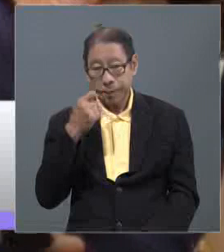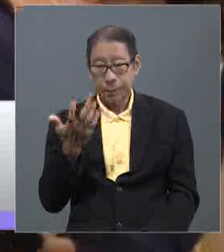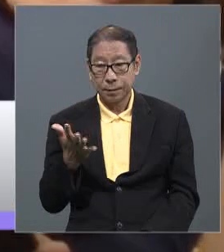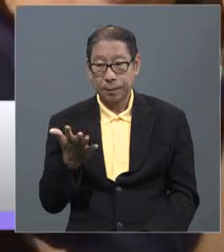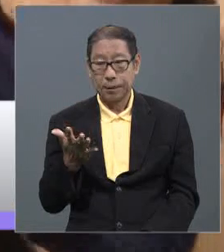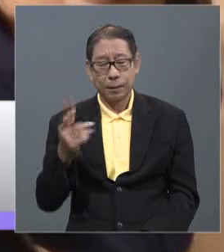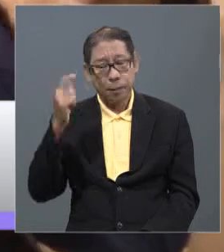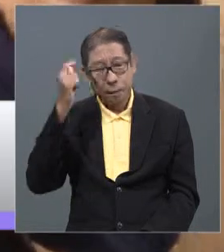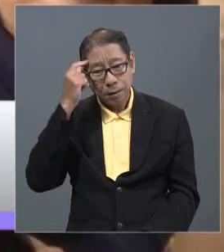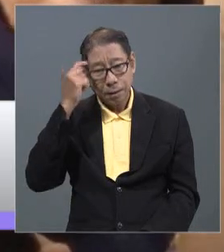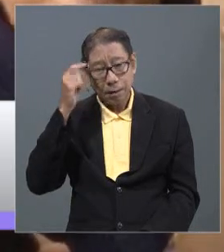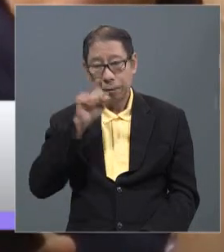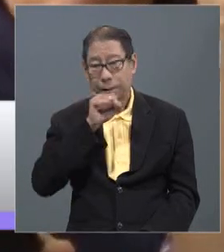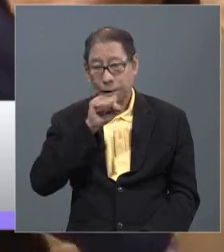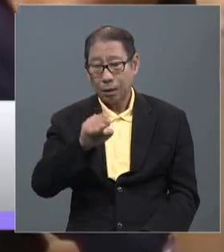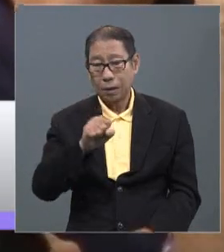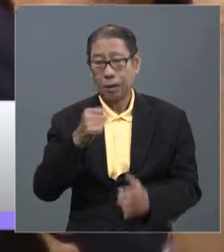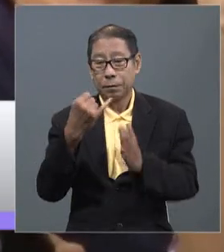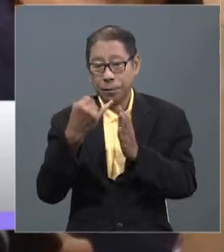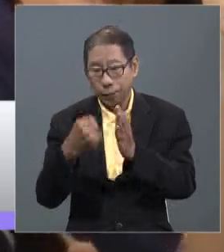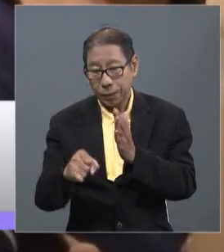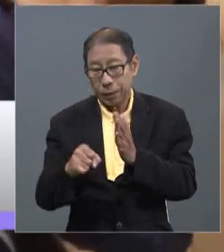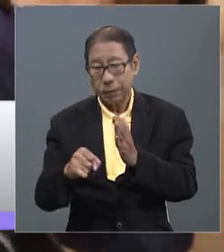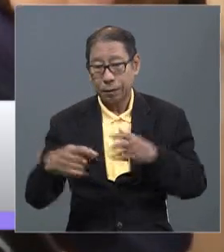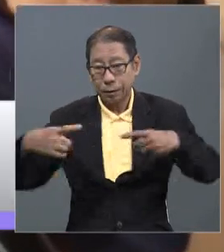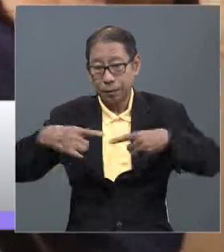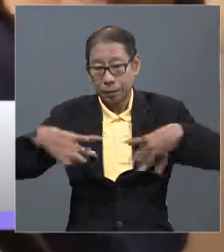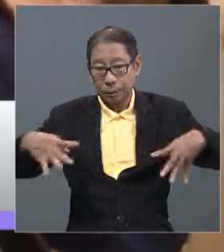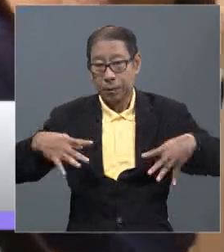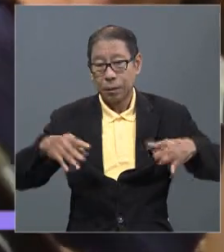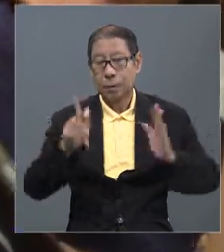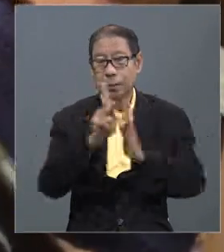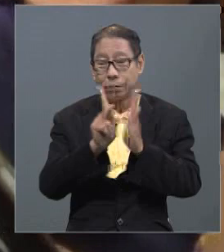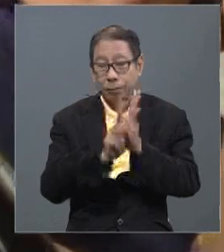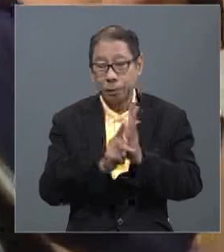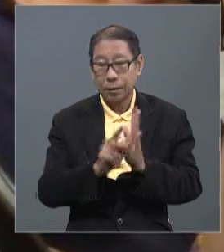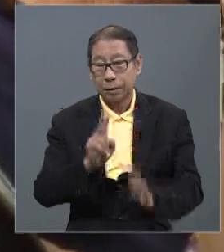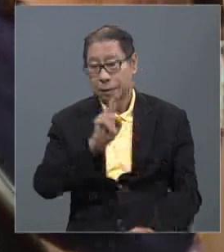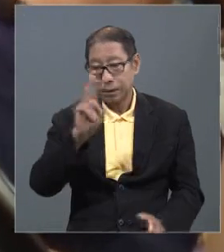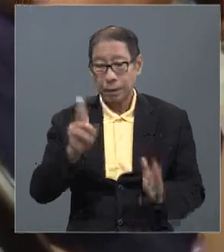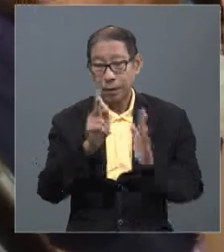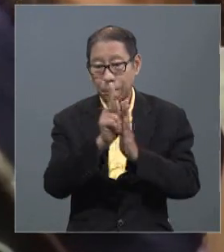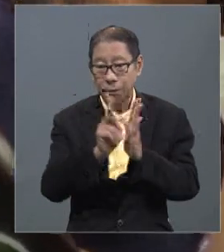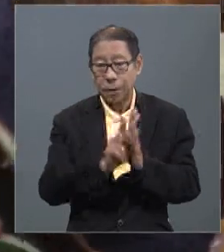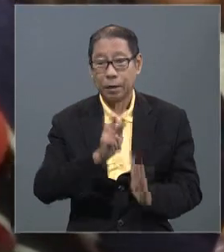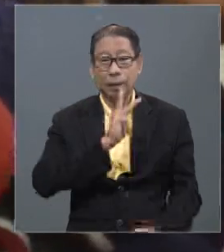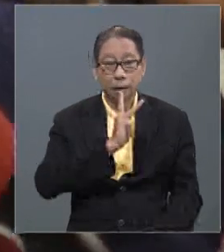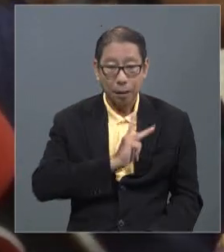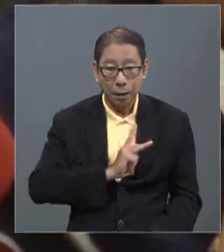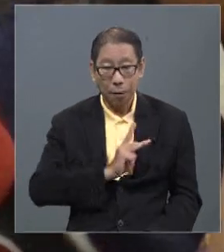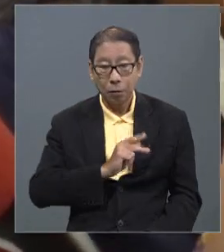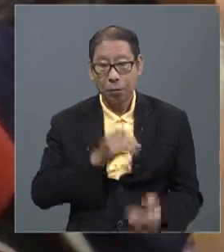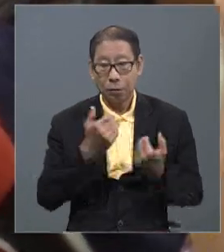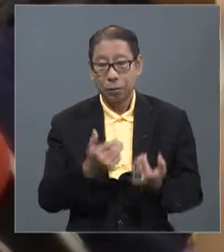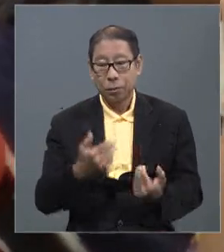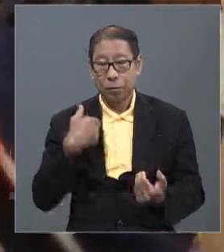ดว่าคำสั่งนี้ไม่ถูกต้องคำสั่งนี้ขัดกฎหมายอันนี้ใช้เรื่องกฎหมายเก่าแต่อย่าลืมว่าพรบ.หน่ว